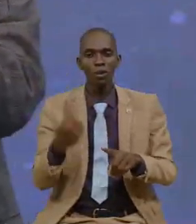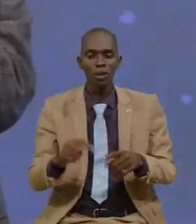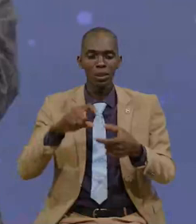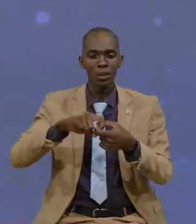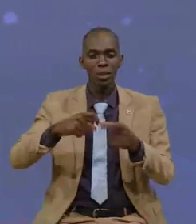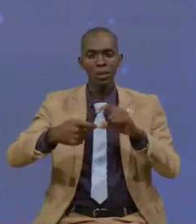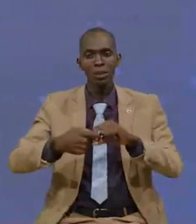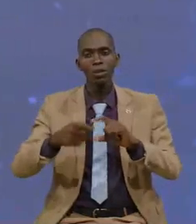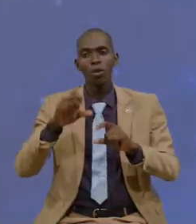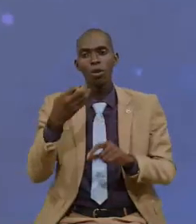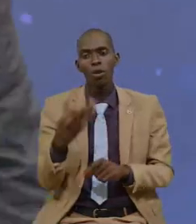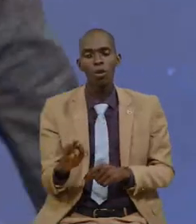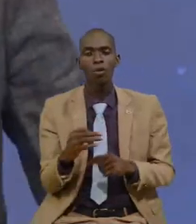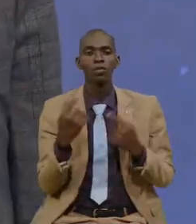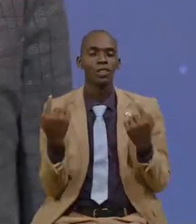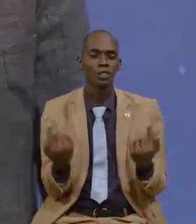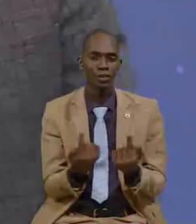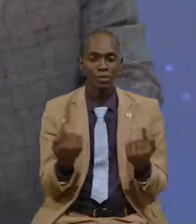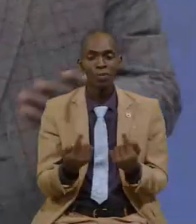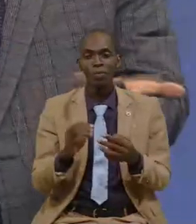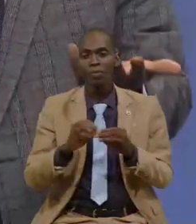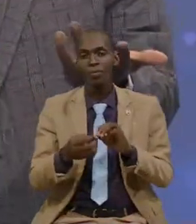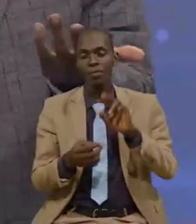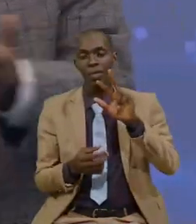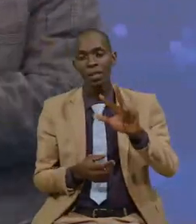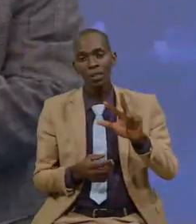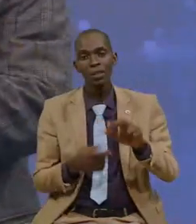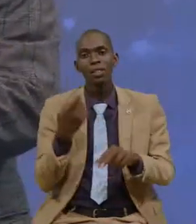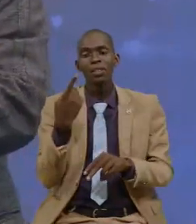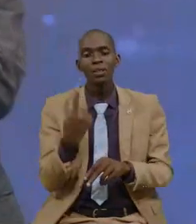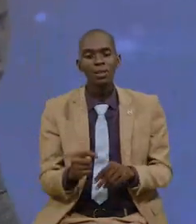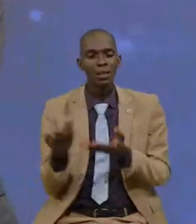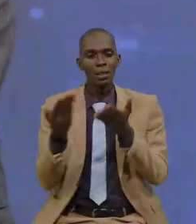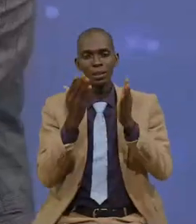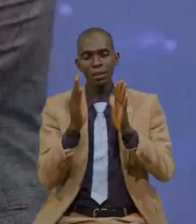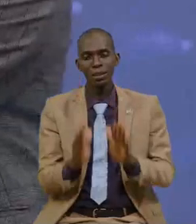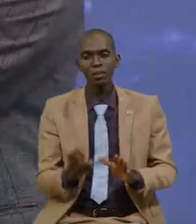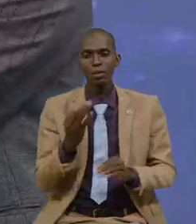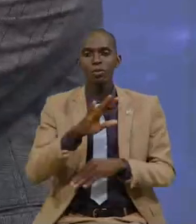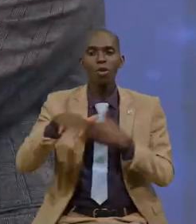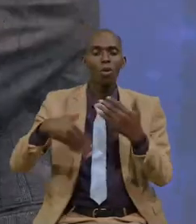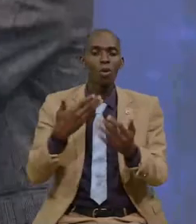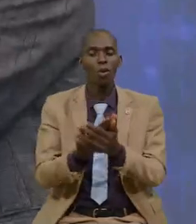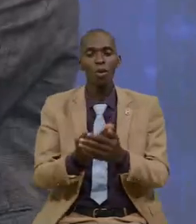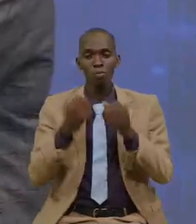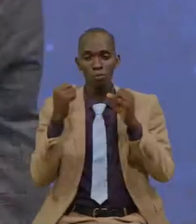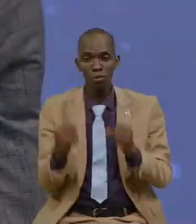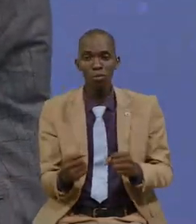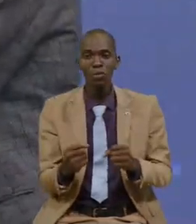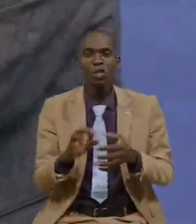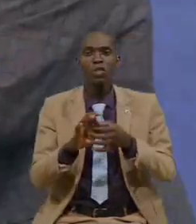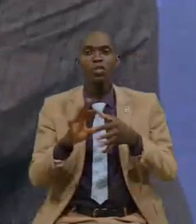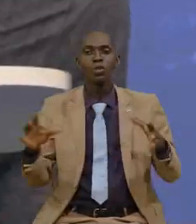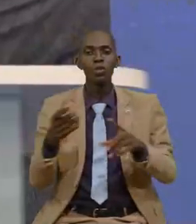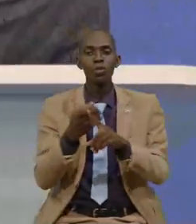délié des chaînes de l'iniquité. 3. Les sujets ou les enfants du